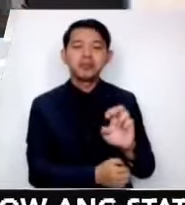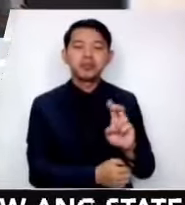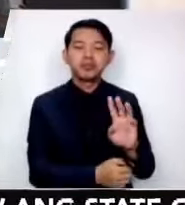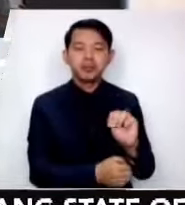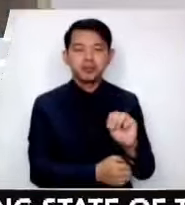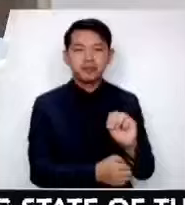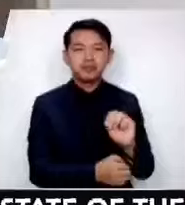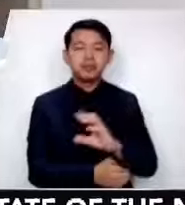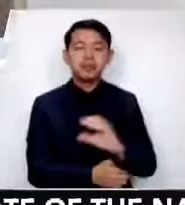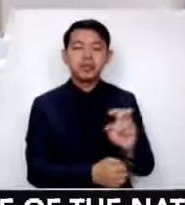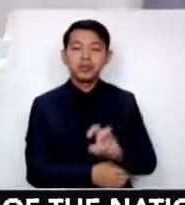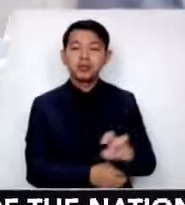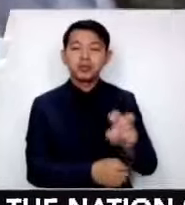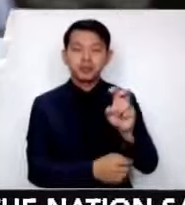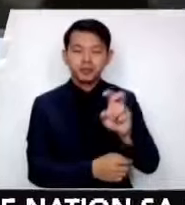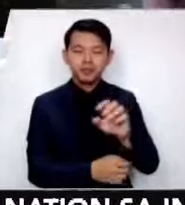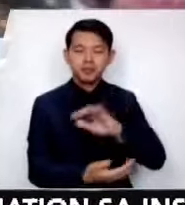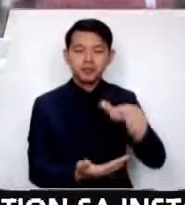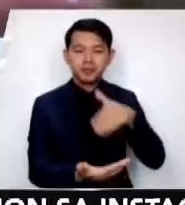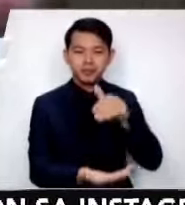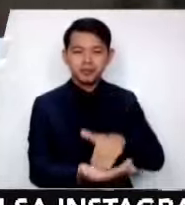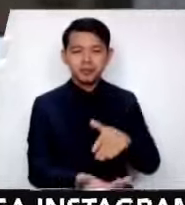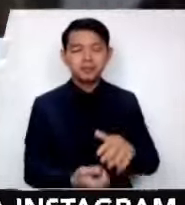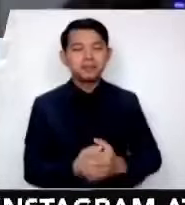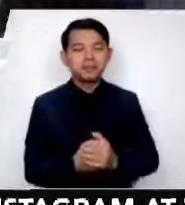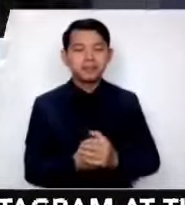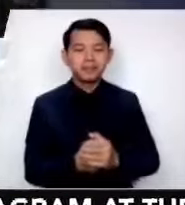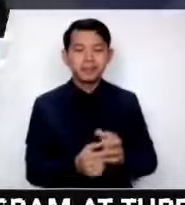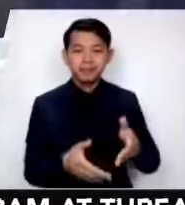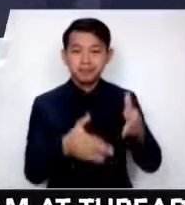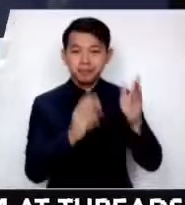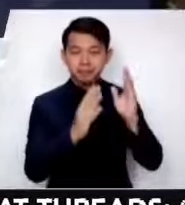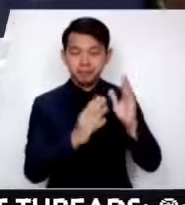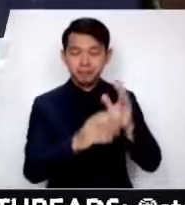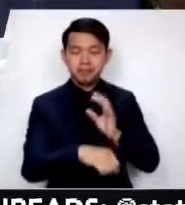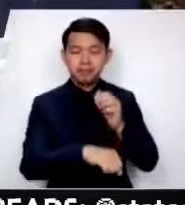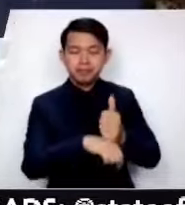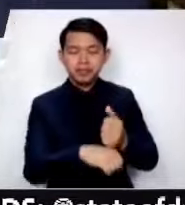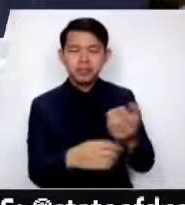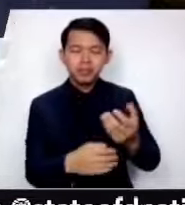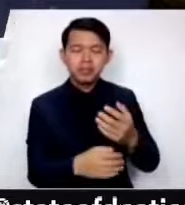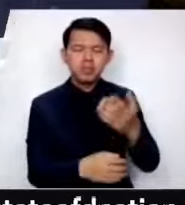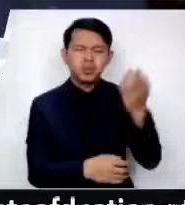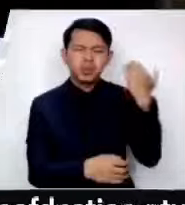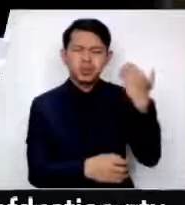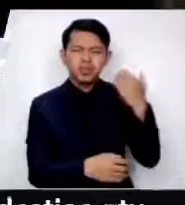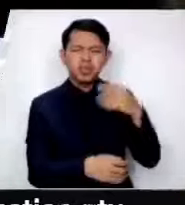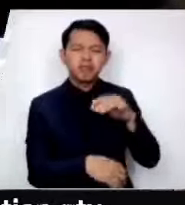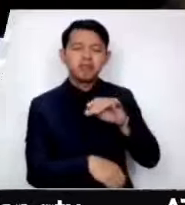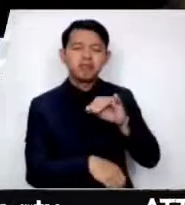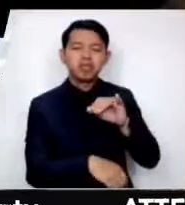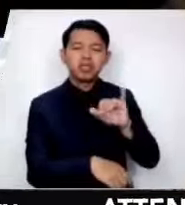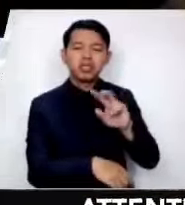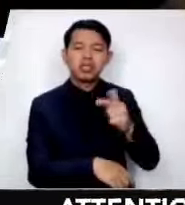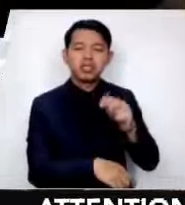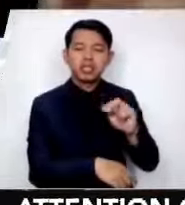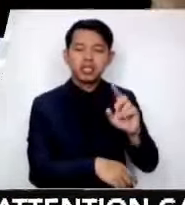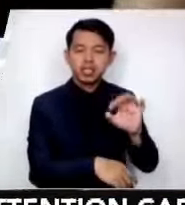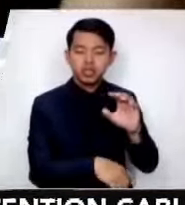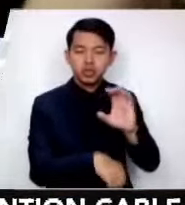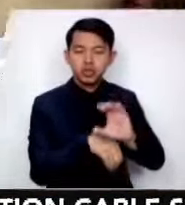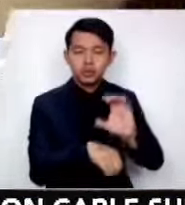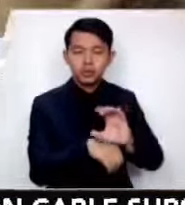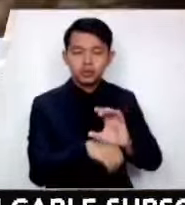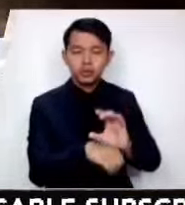or tourist center. Itinayo ito sa dating San Ignacio Church na nasira noong World War II. Ikukwento sa guided tour